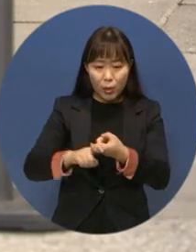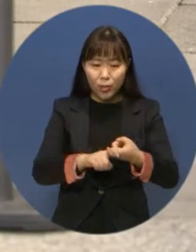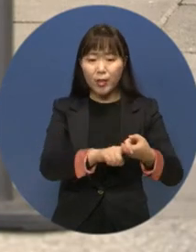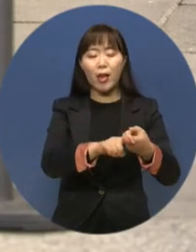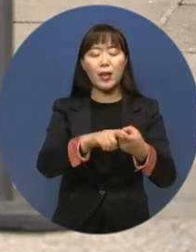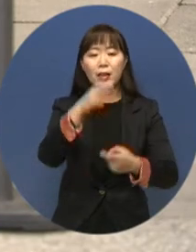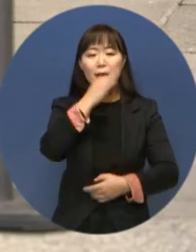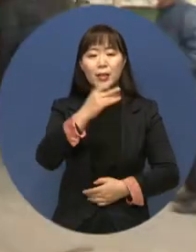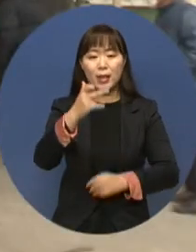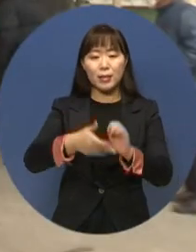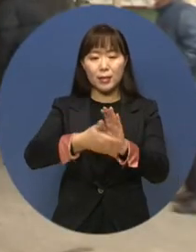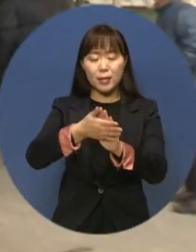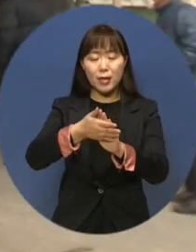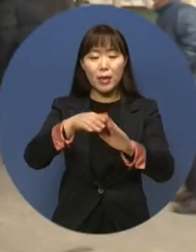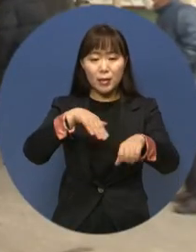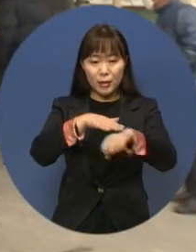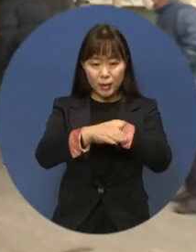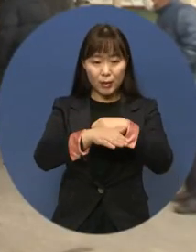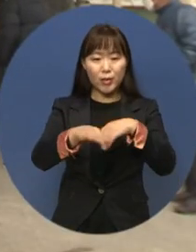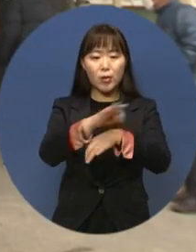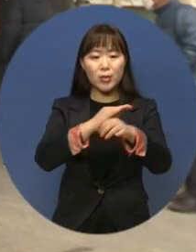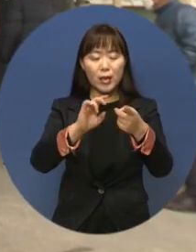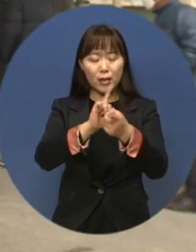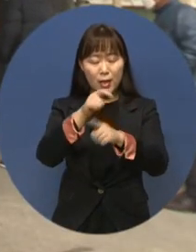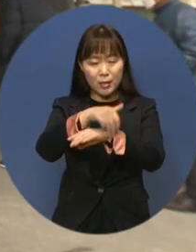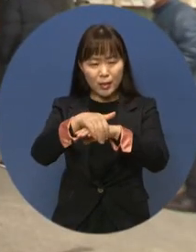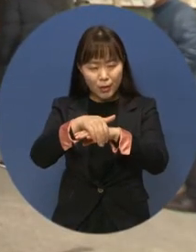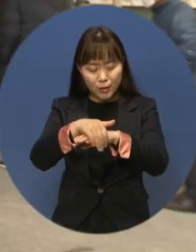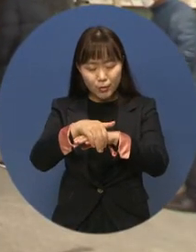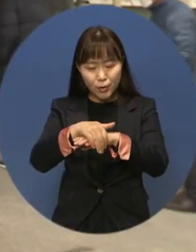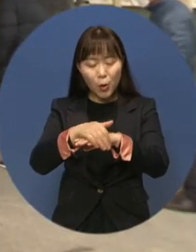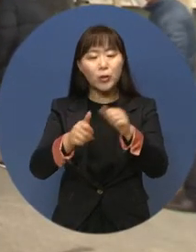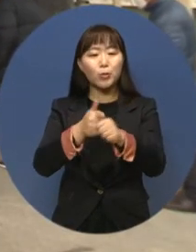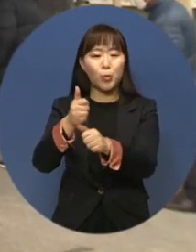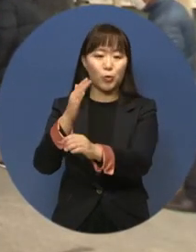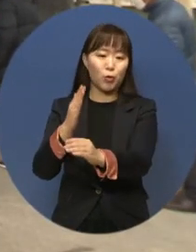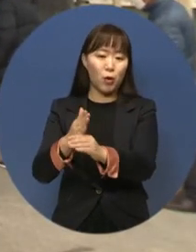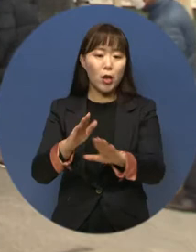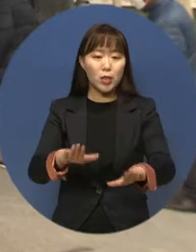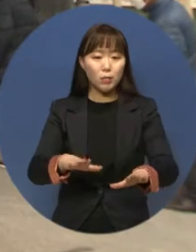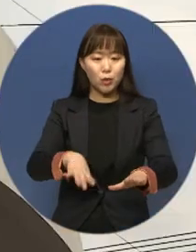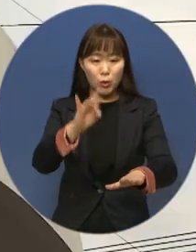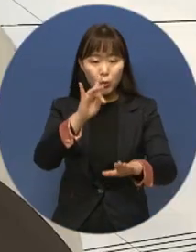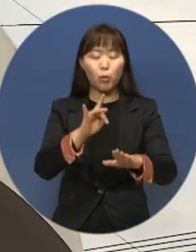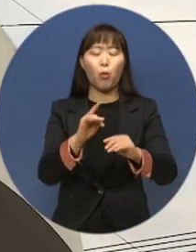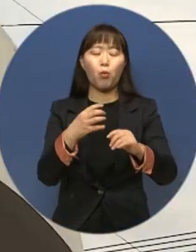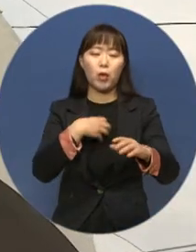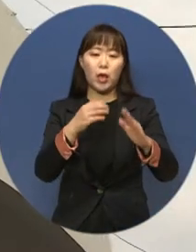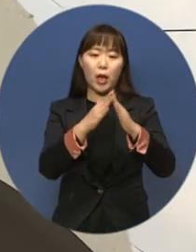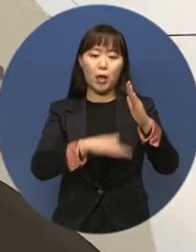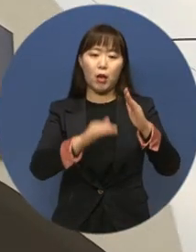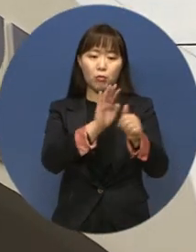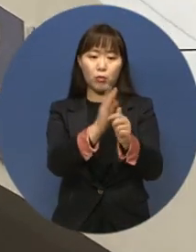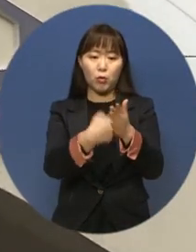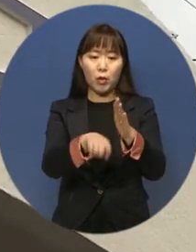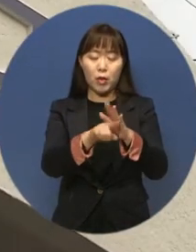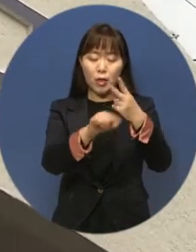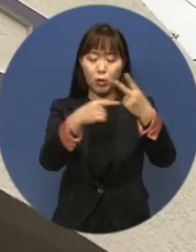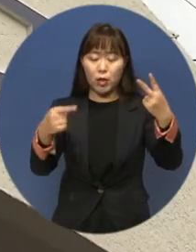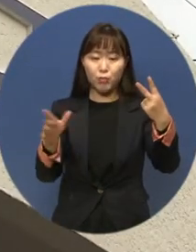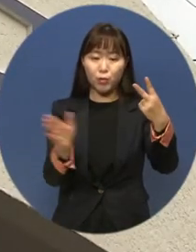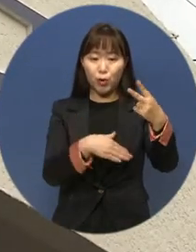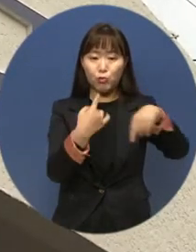익산형 경제대책으로 극복하고 있습니다. 특히 도내 최초로 위기가구 지원을 위해 지난 2월 1일부터 운영